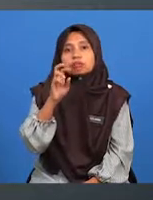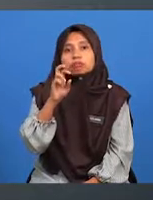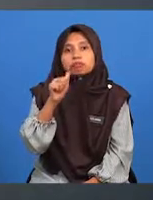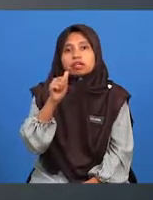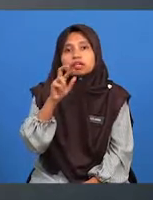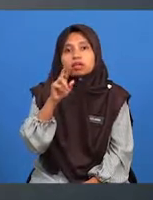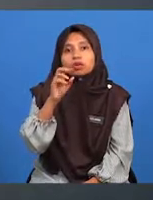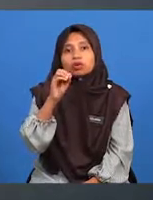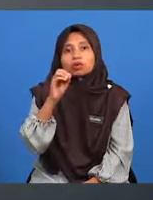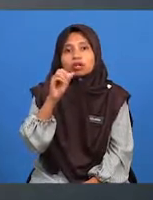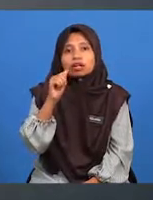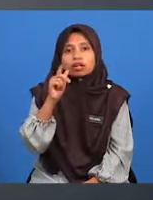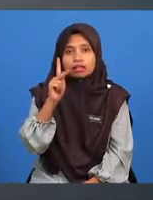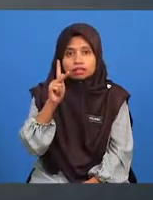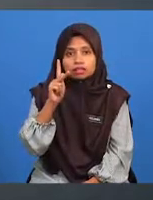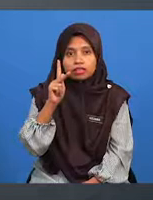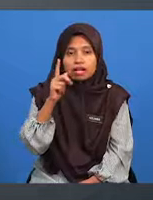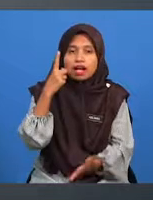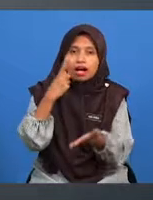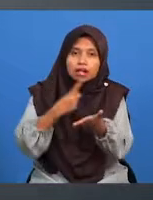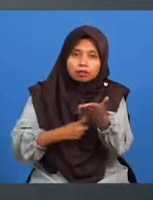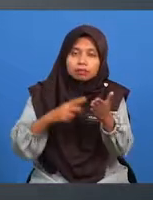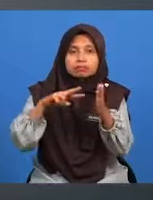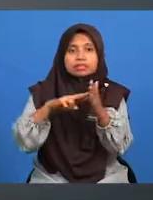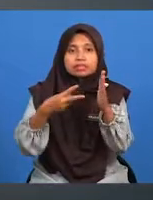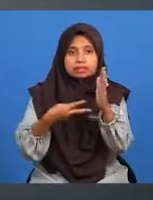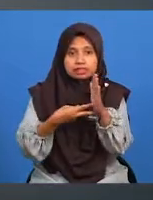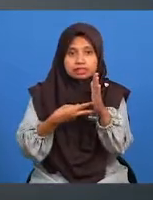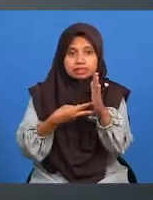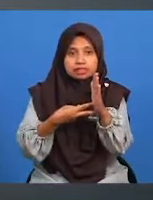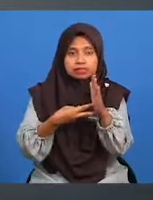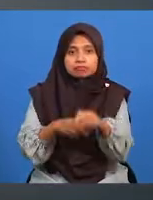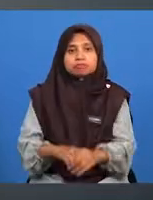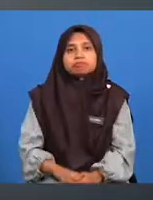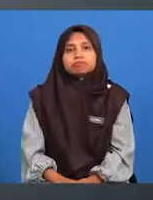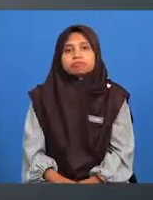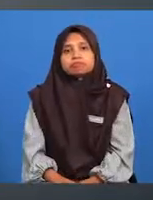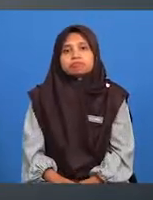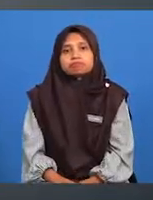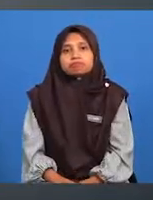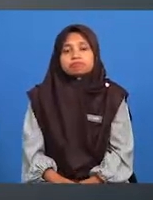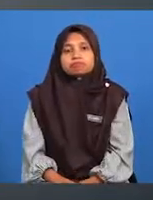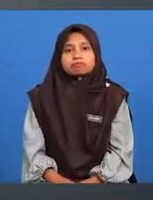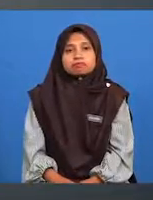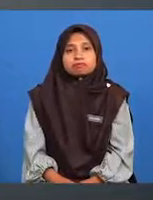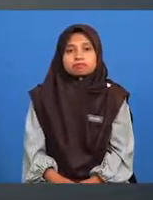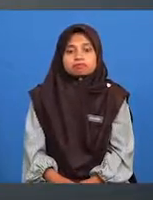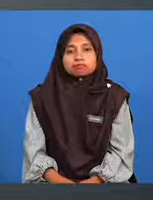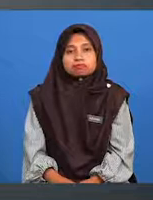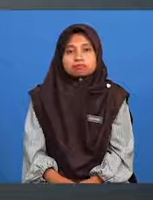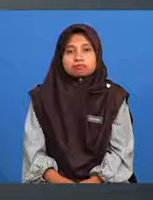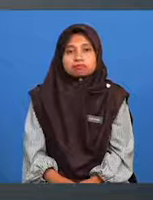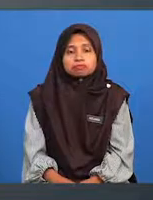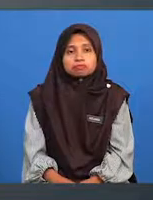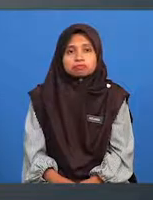Mari kita kenali apakah itu Uqudut Tabarru'at, Al-Hibah, Al-Wadi'ah dan Al-Qardu,